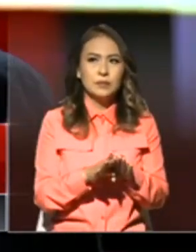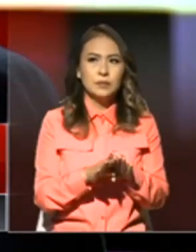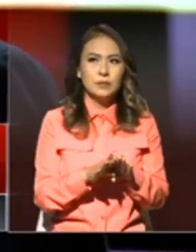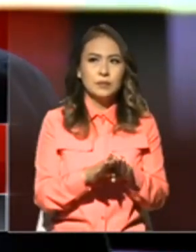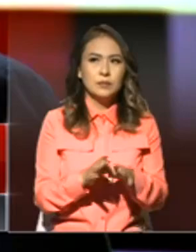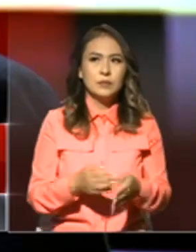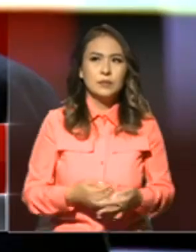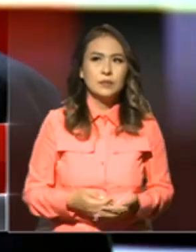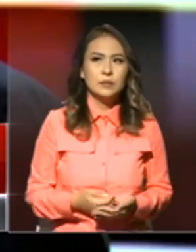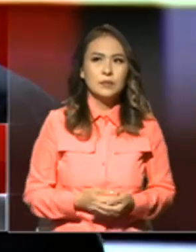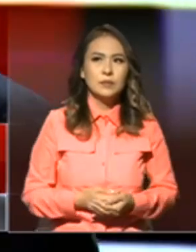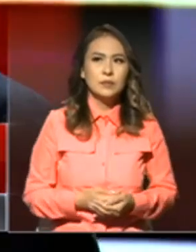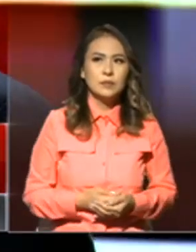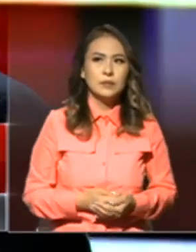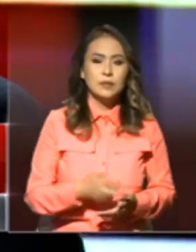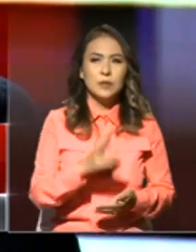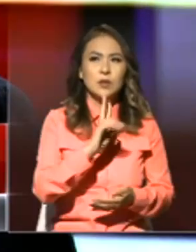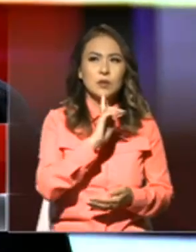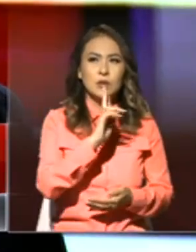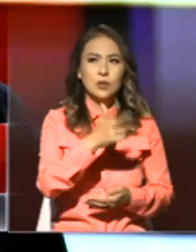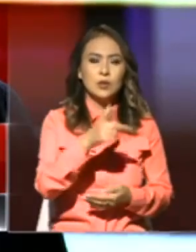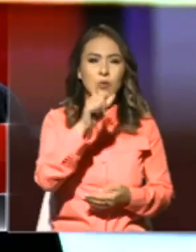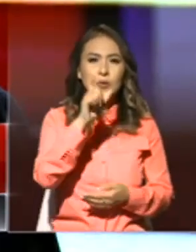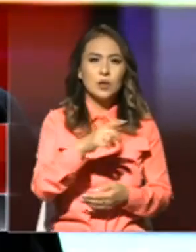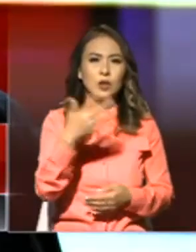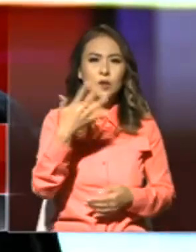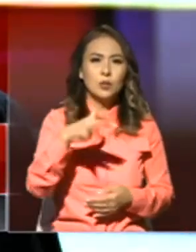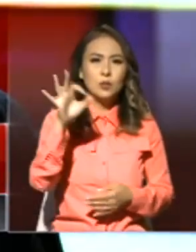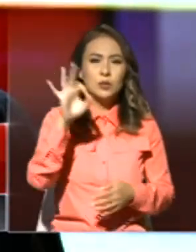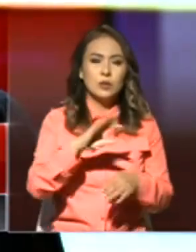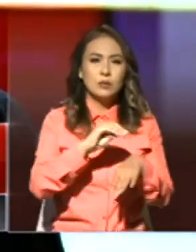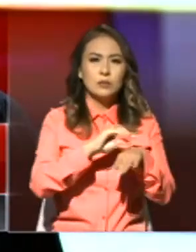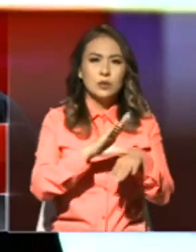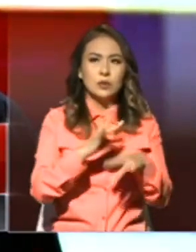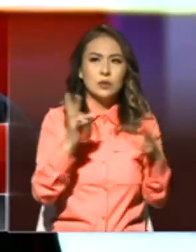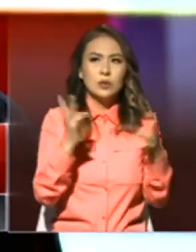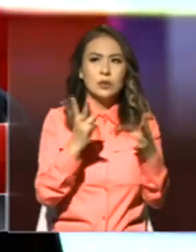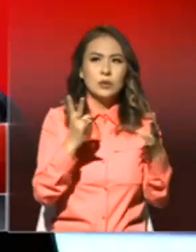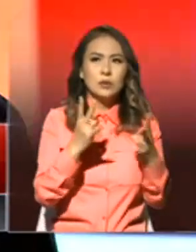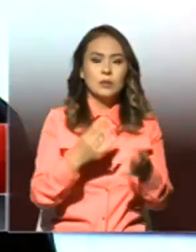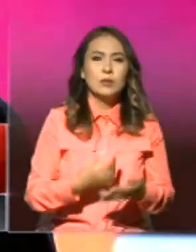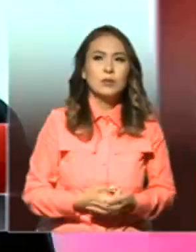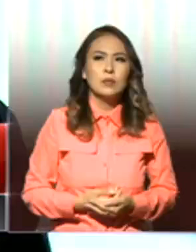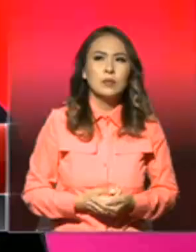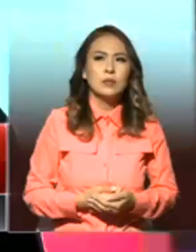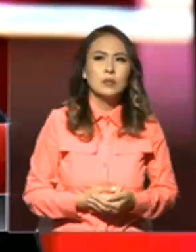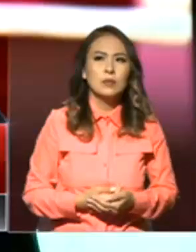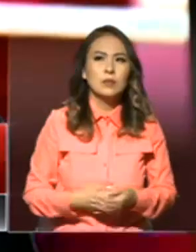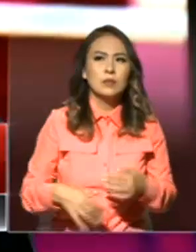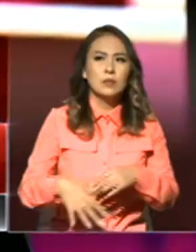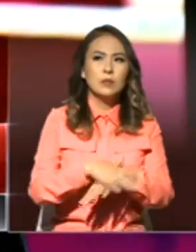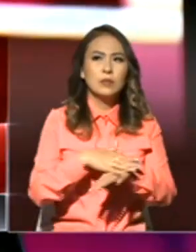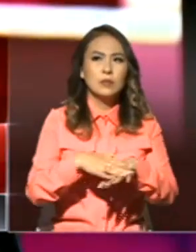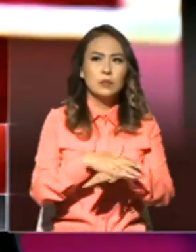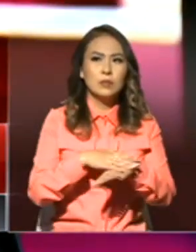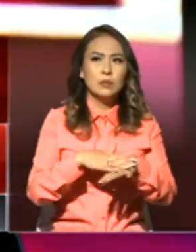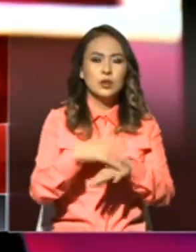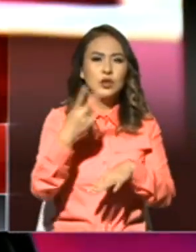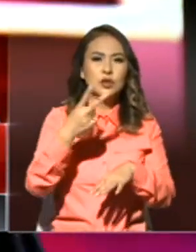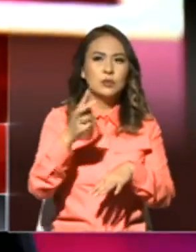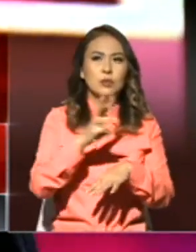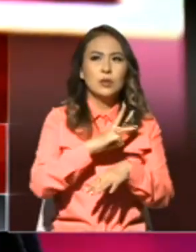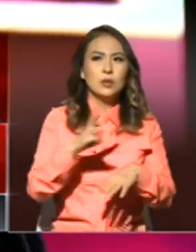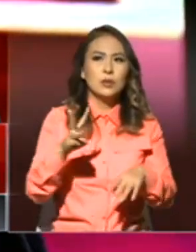жатсыз, 3 жылда азамат 50% жинау керек дейсіз, 3 жылда. Қазіргі нарықтағы үй 20 миллион,